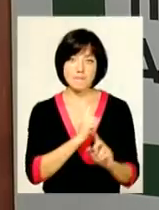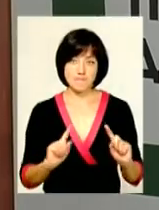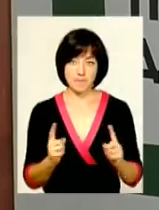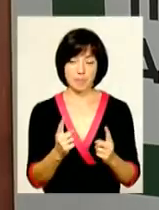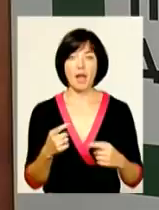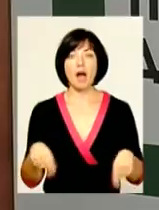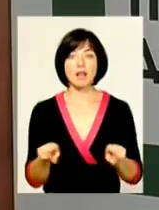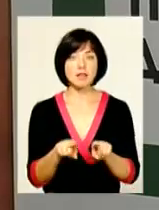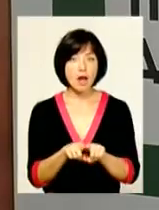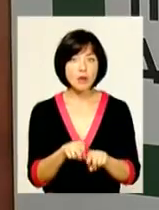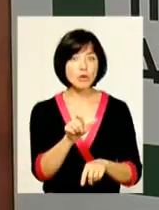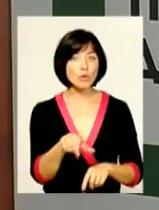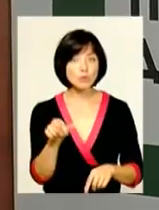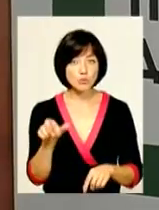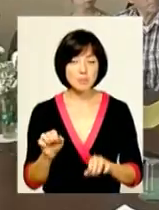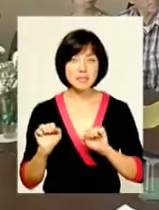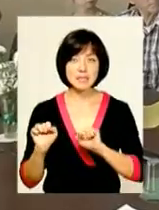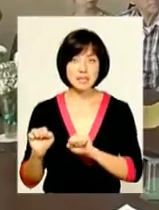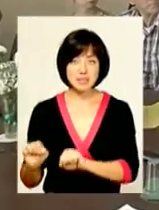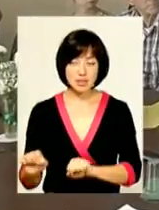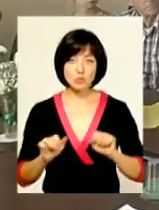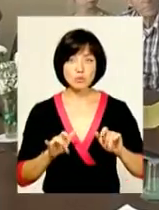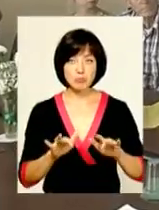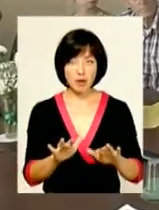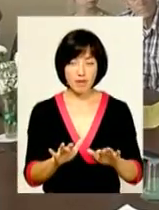вартою, а також особи, захисник у справі,